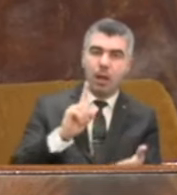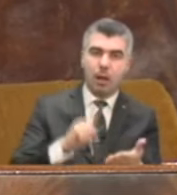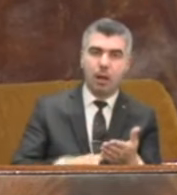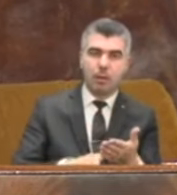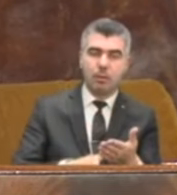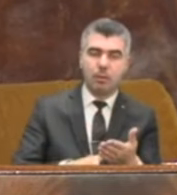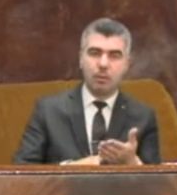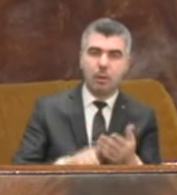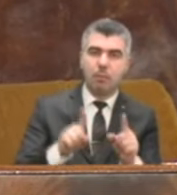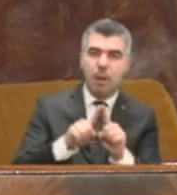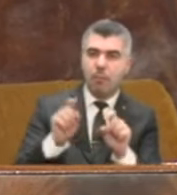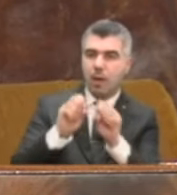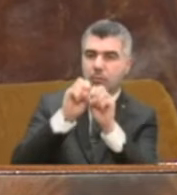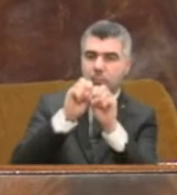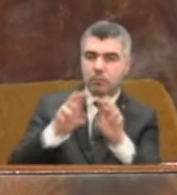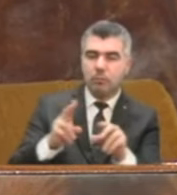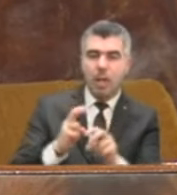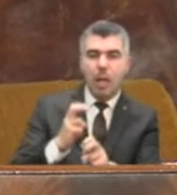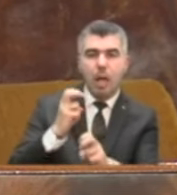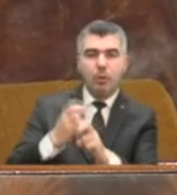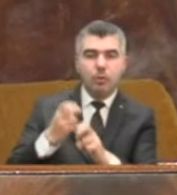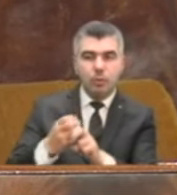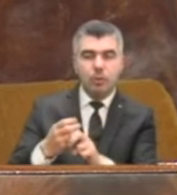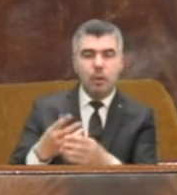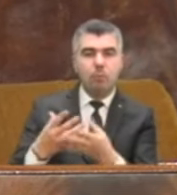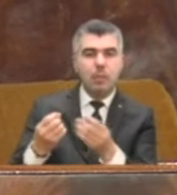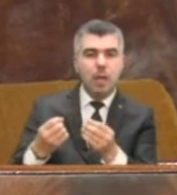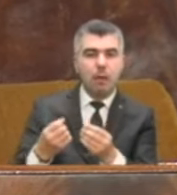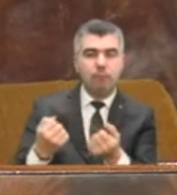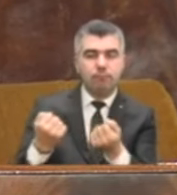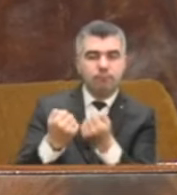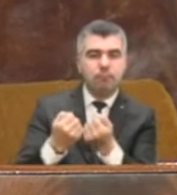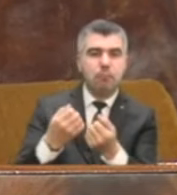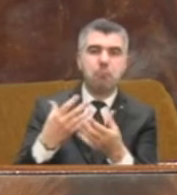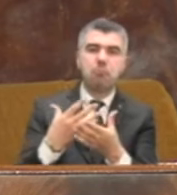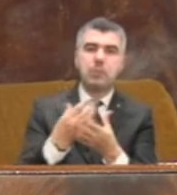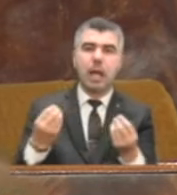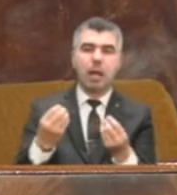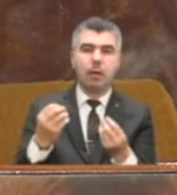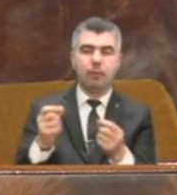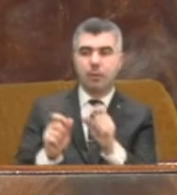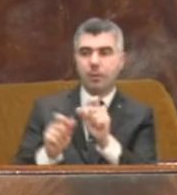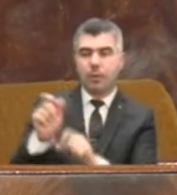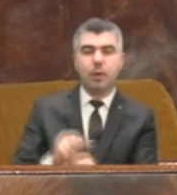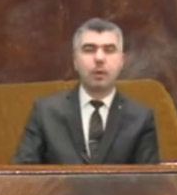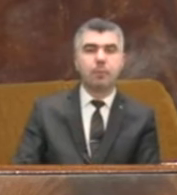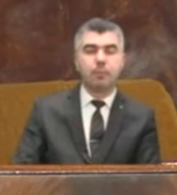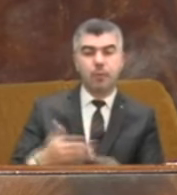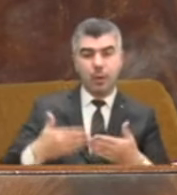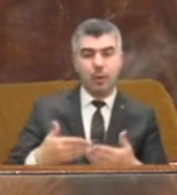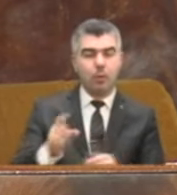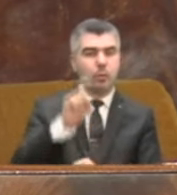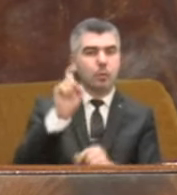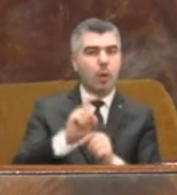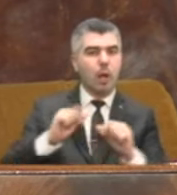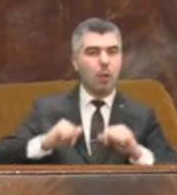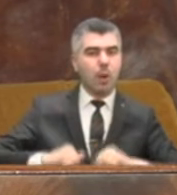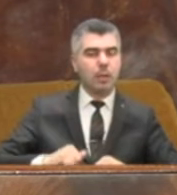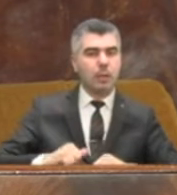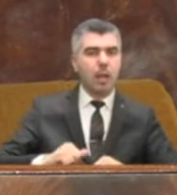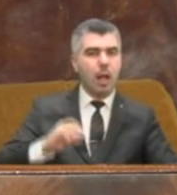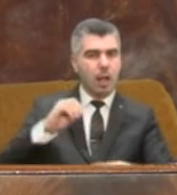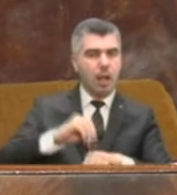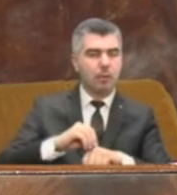خاصه امام تفشي ظاهره الادمان على المخدرات وتنامي العنف بشتى انواعه. هنا بغينا نسالكم السيد الوزير ايضا